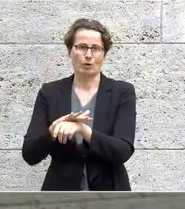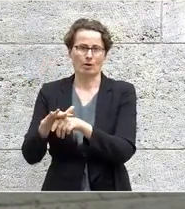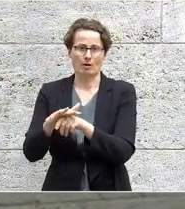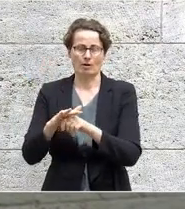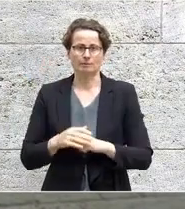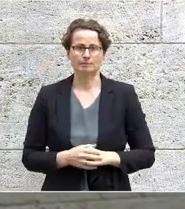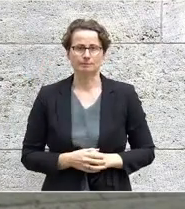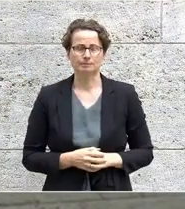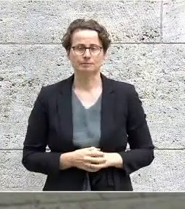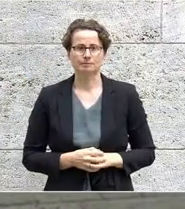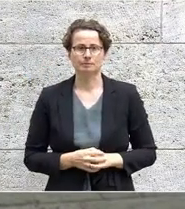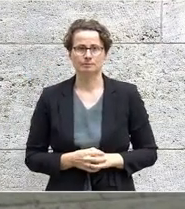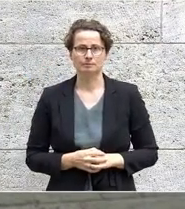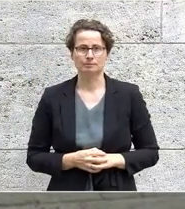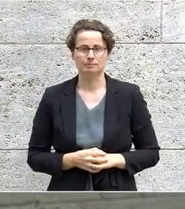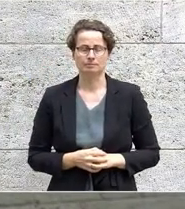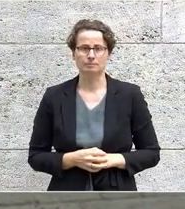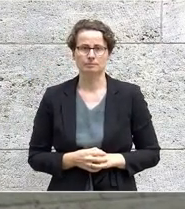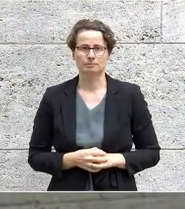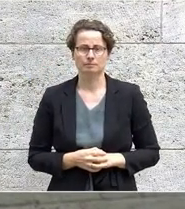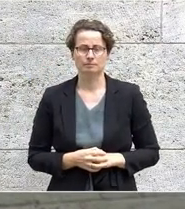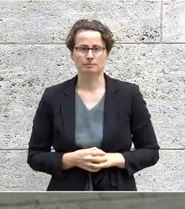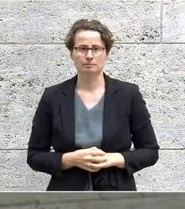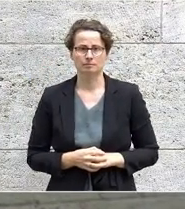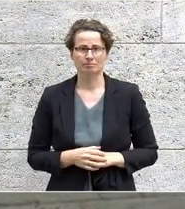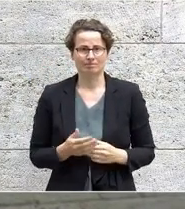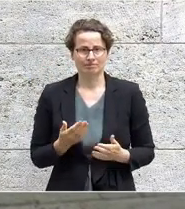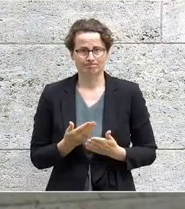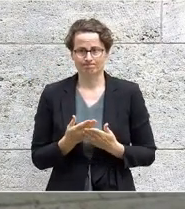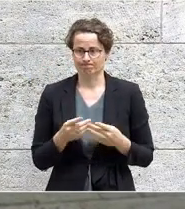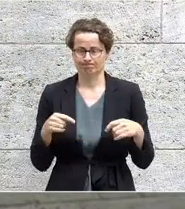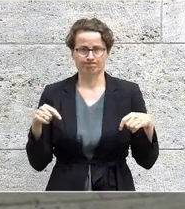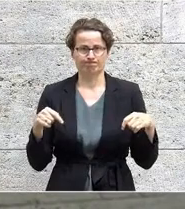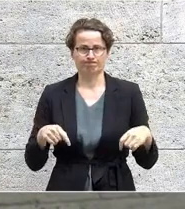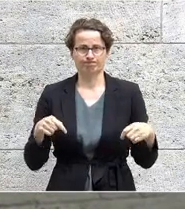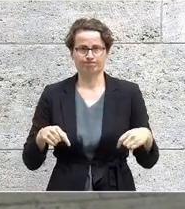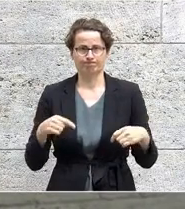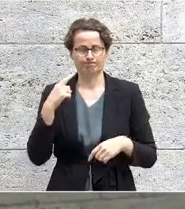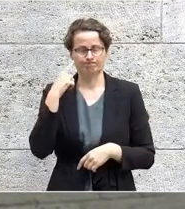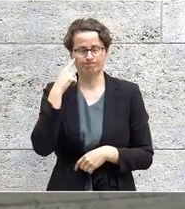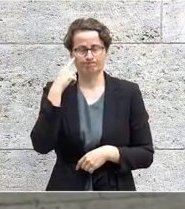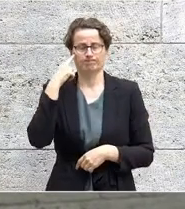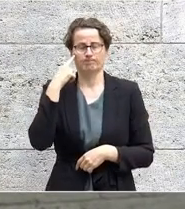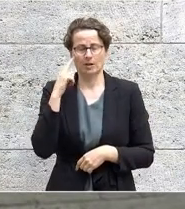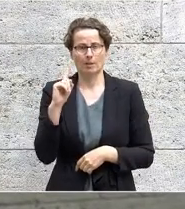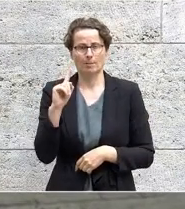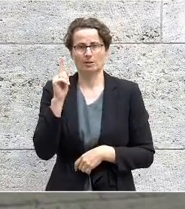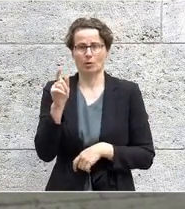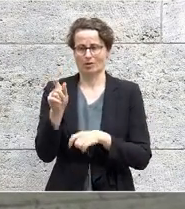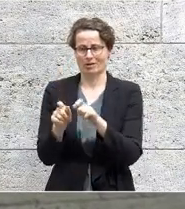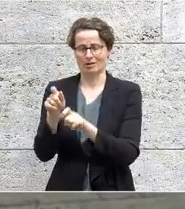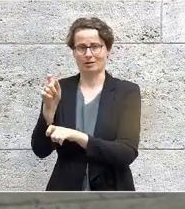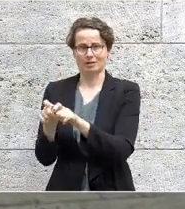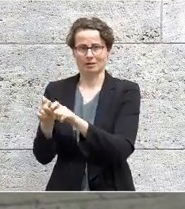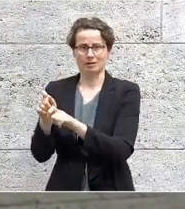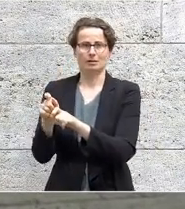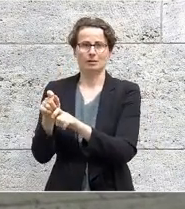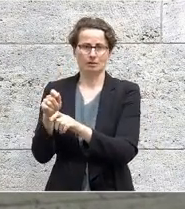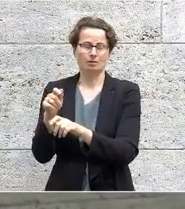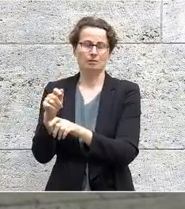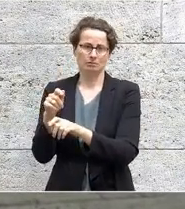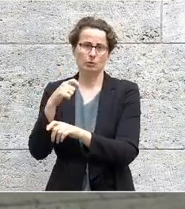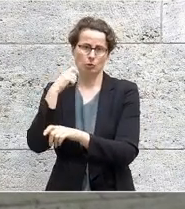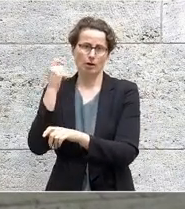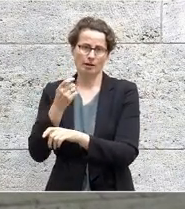Wir denken heute an dieser Stelle ganz besonders an das Leiden der Menschen in der